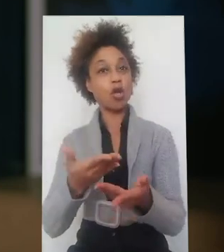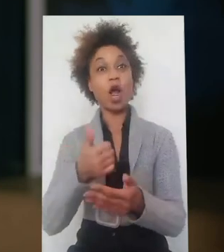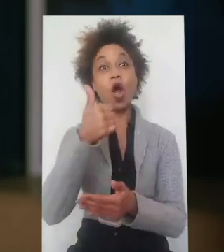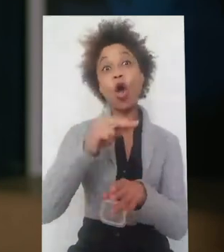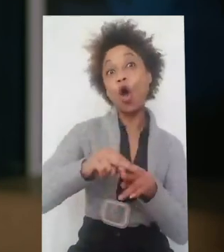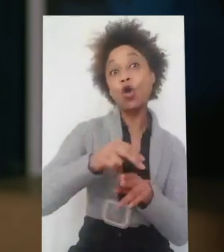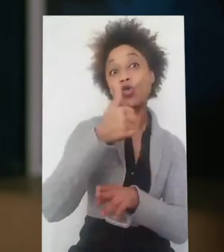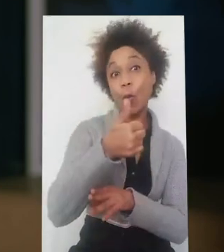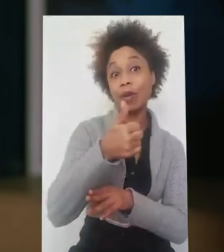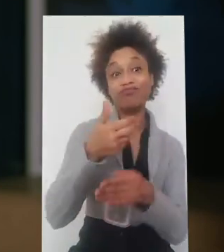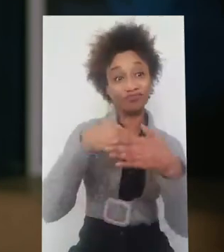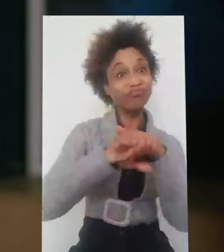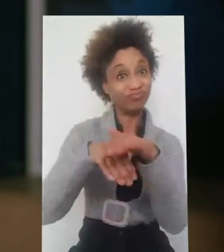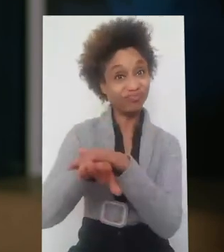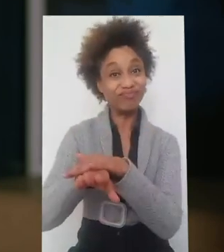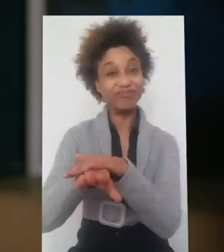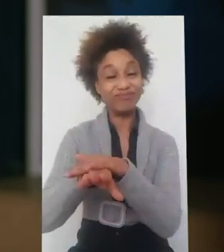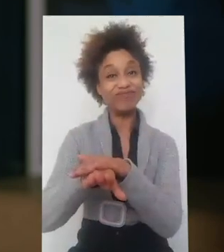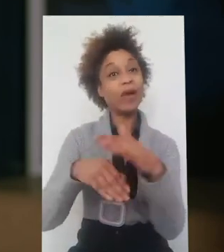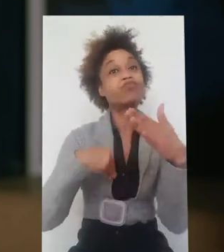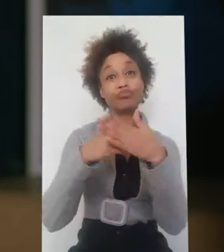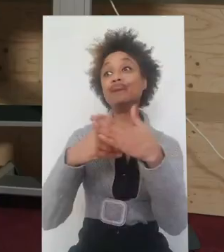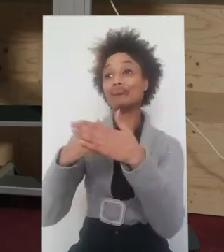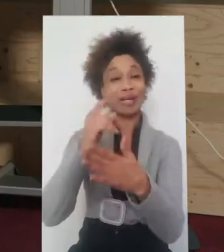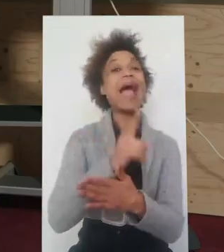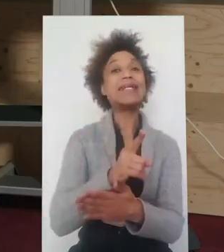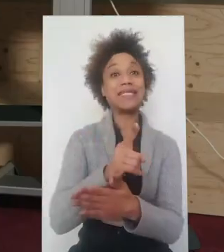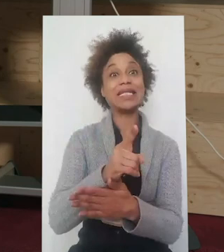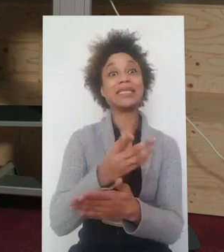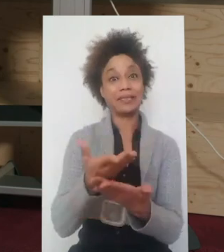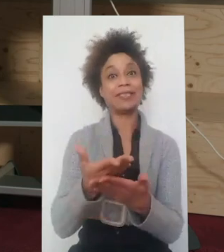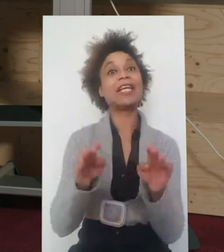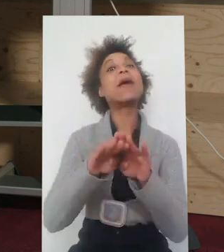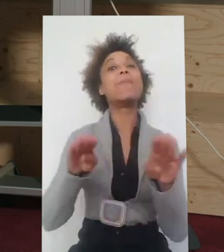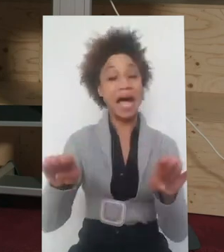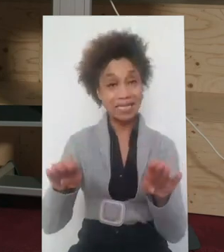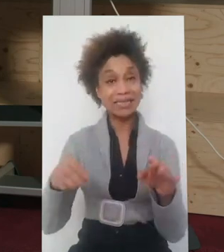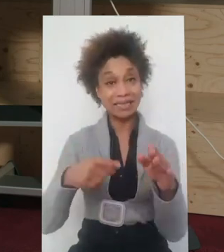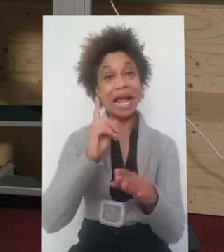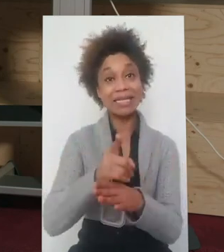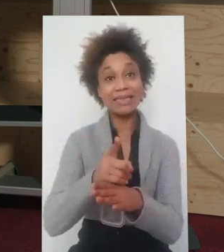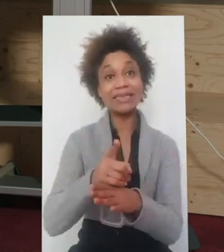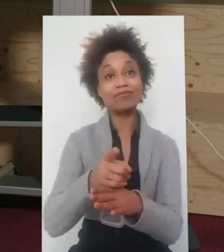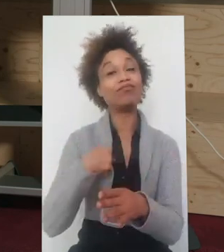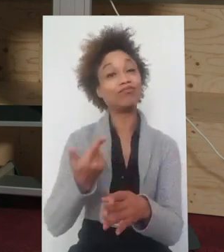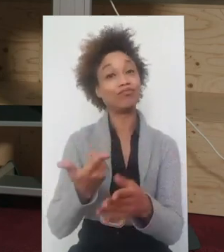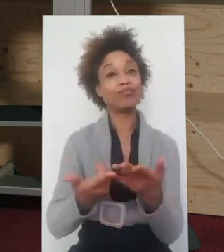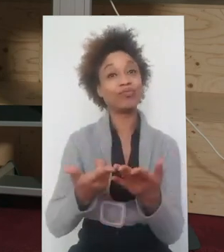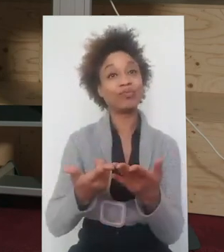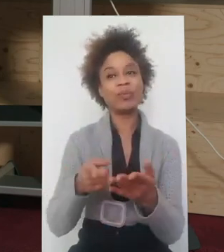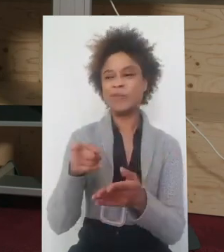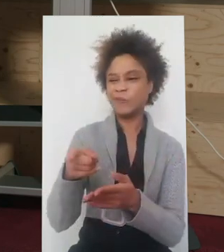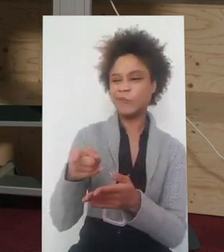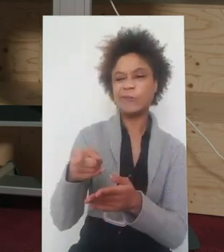voor de overheid. Mag de Rijksoverheid zijn of gemeente. Dus ik ga jullie gewoon allemaal even checken of je een tip hebt